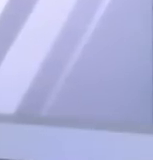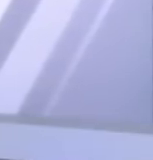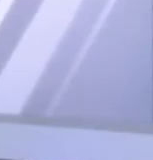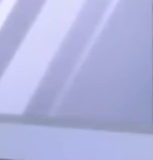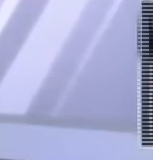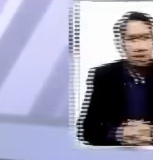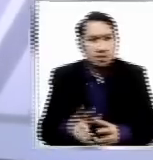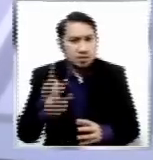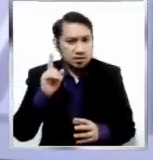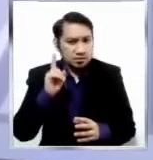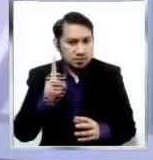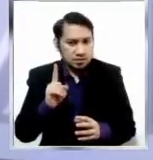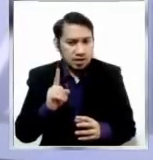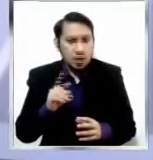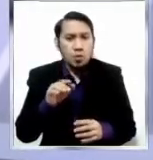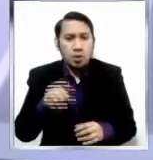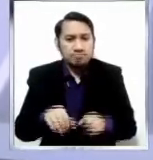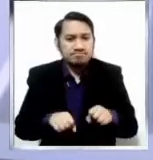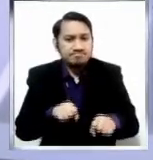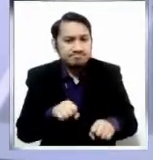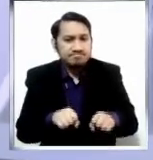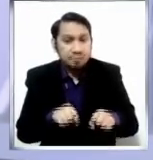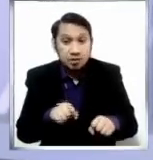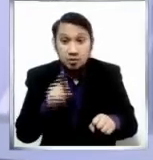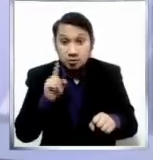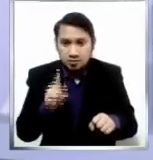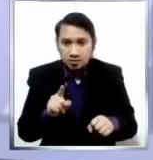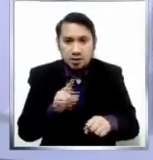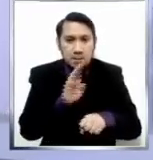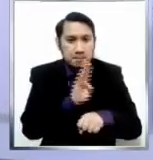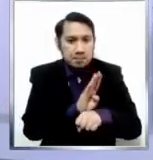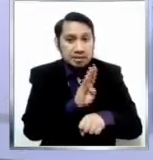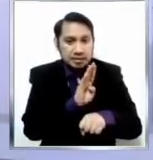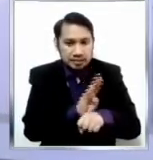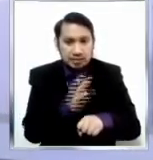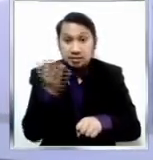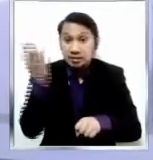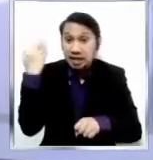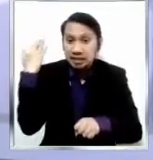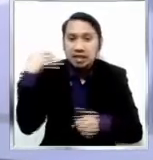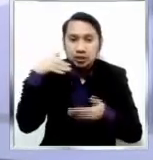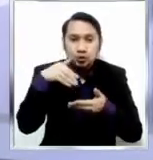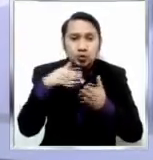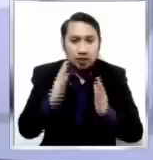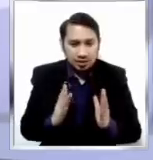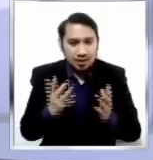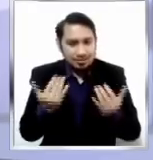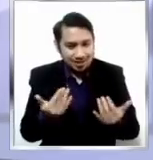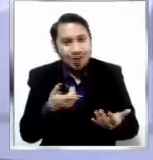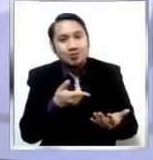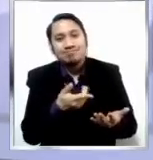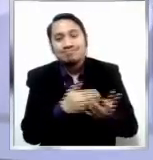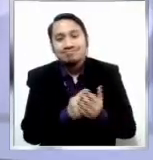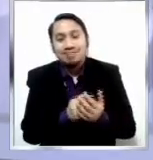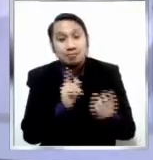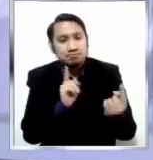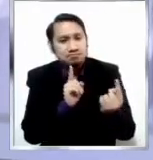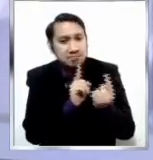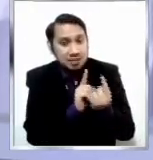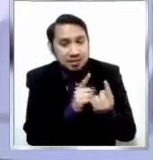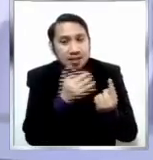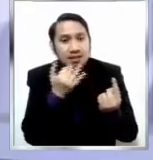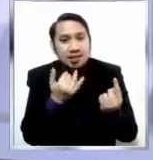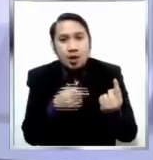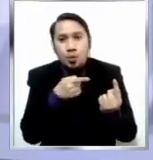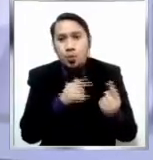isang padyak, nagsimula ang pag-arangkada ng negosyo ng dating estudyante na aming nakilala. At lalo pang pumatok ang